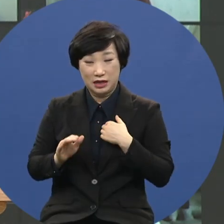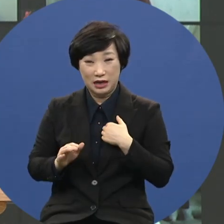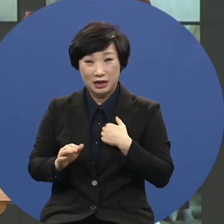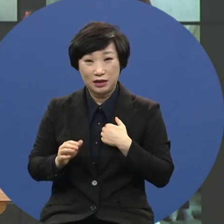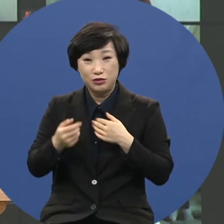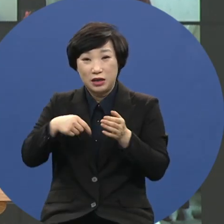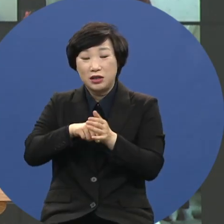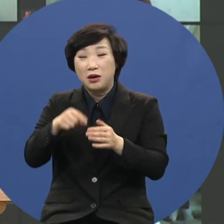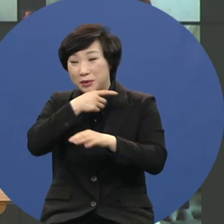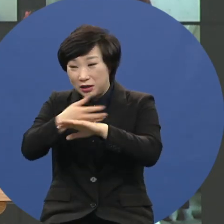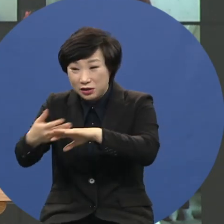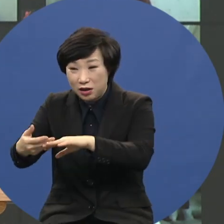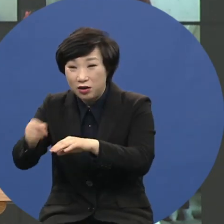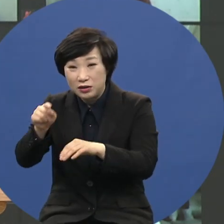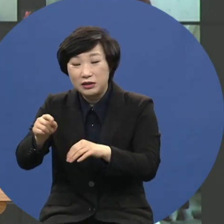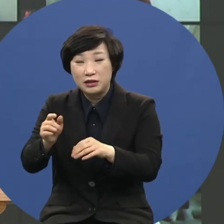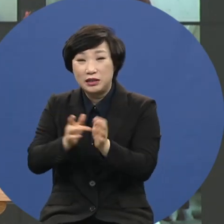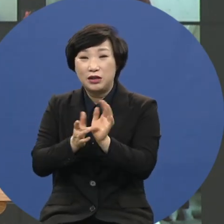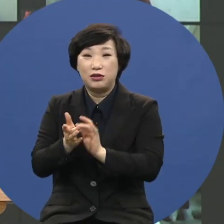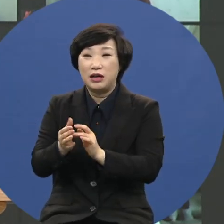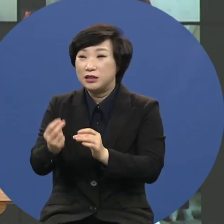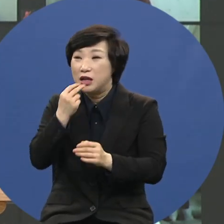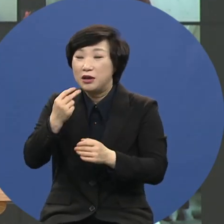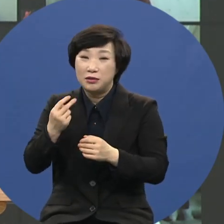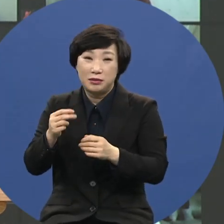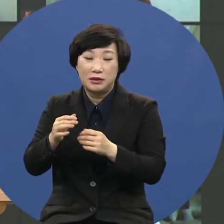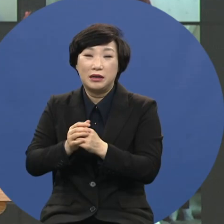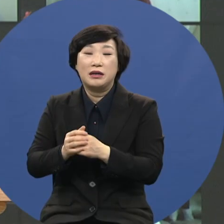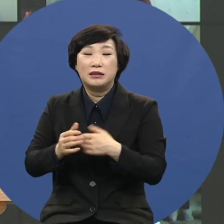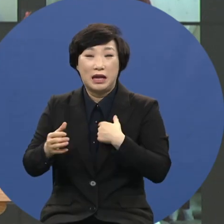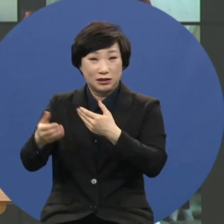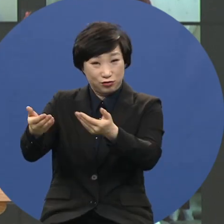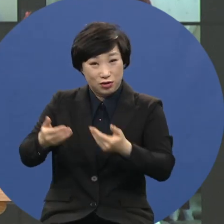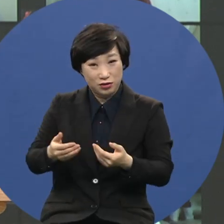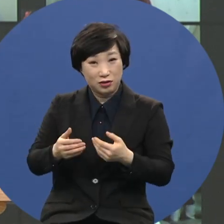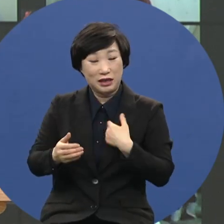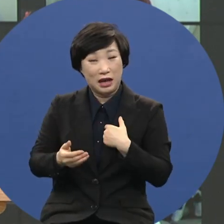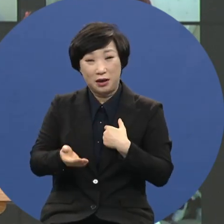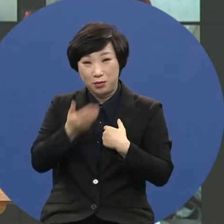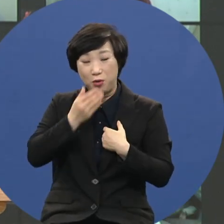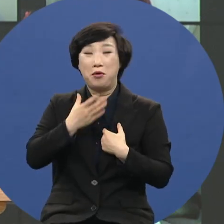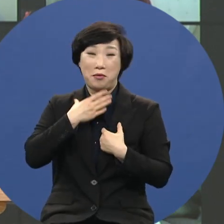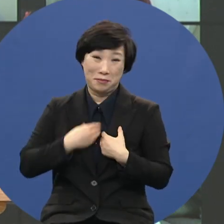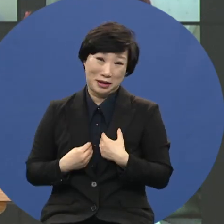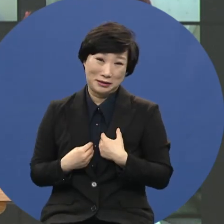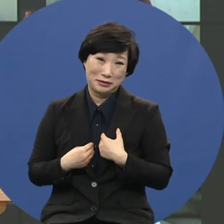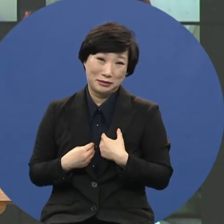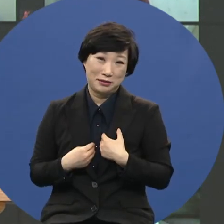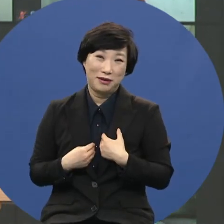피를 흘려서 생명이 되게 하고 먹어라 마셔라.